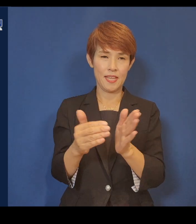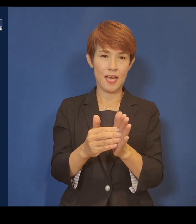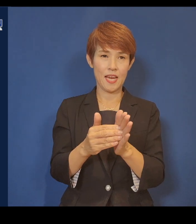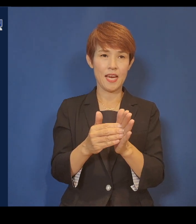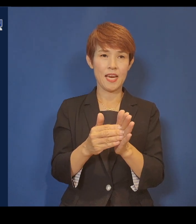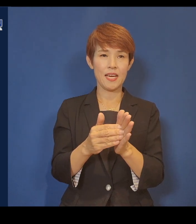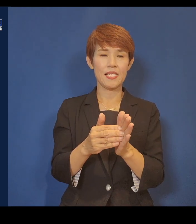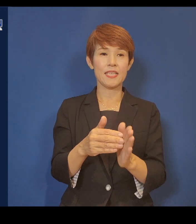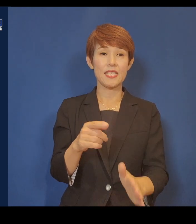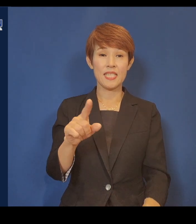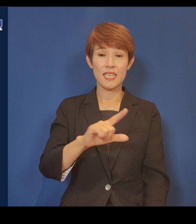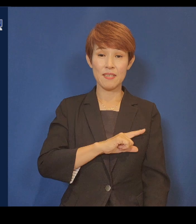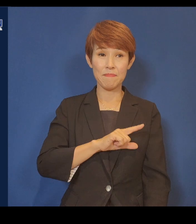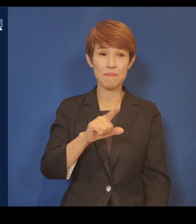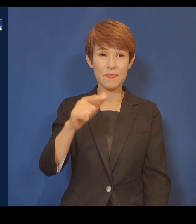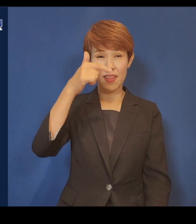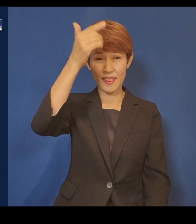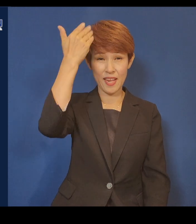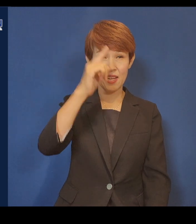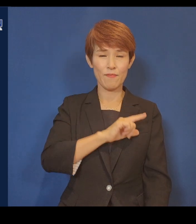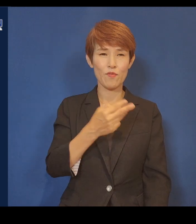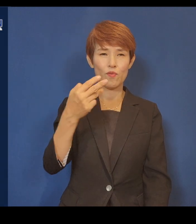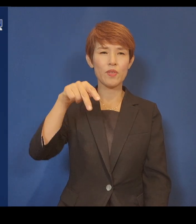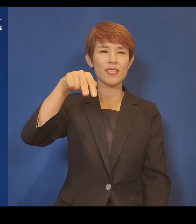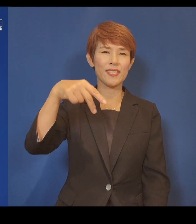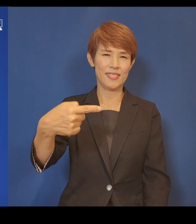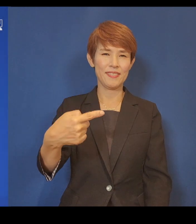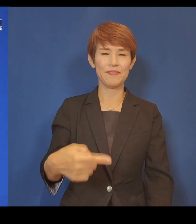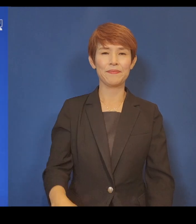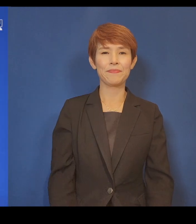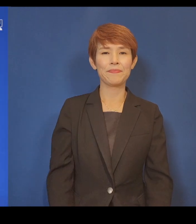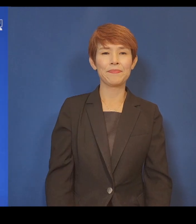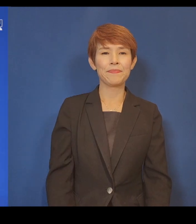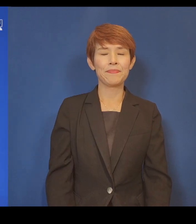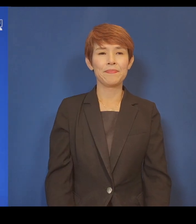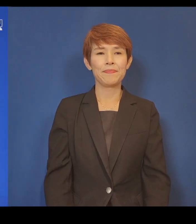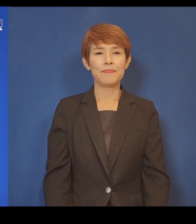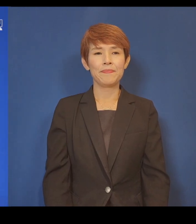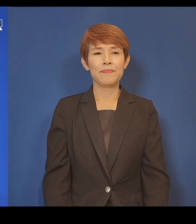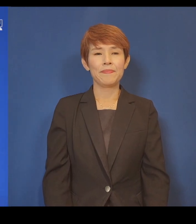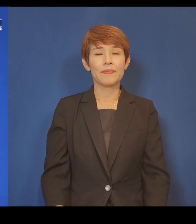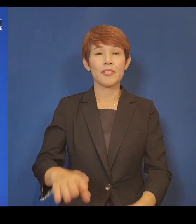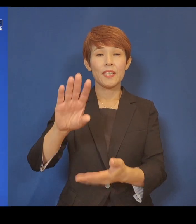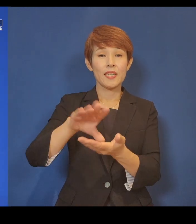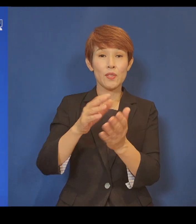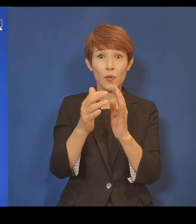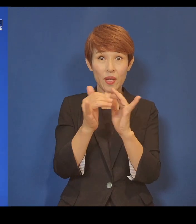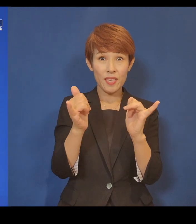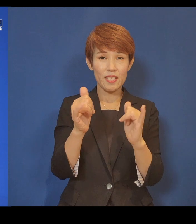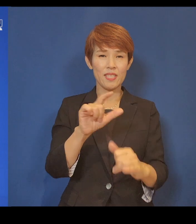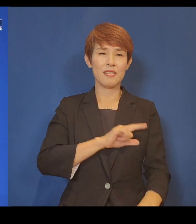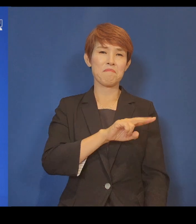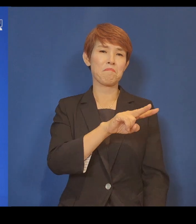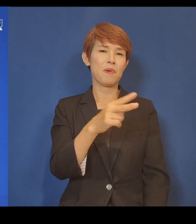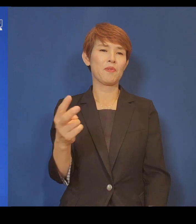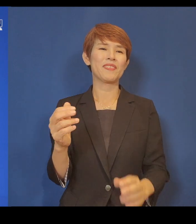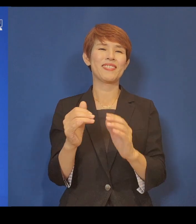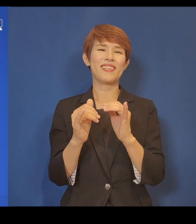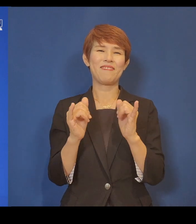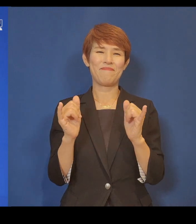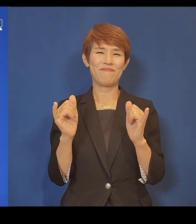이 성의 옛 이름은 루스더라. 제가 종종 말씀드리죠. 그리스도인은 이름 바꾸는